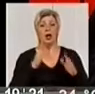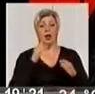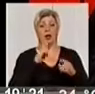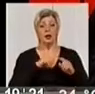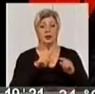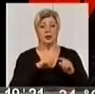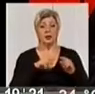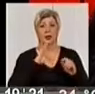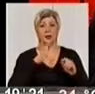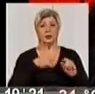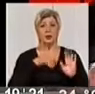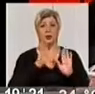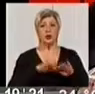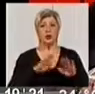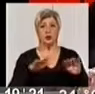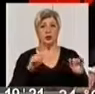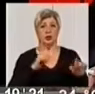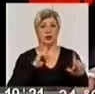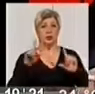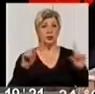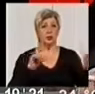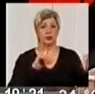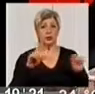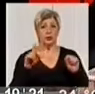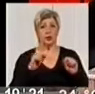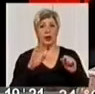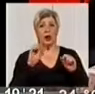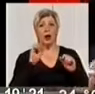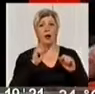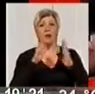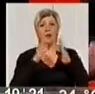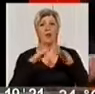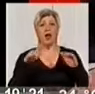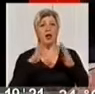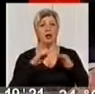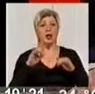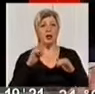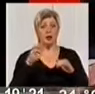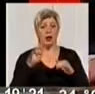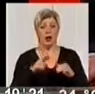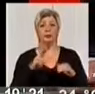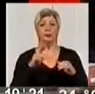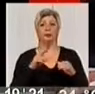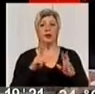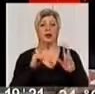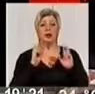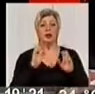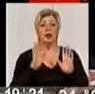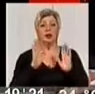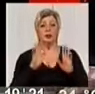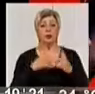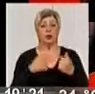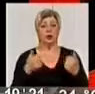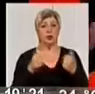діти роз'їдуться, як кажуть у Дніпрі, в лагеря. От, власне, як буде тривати, як буде